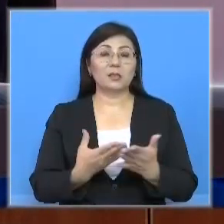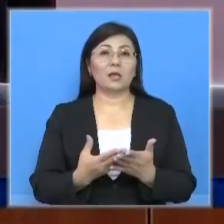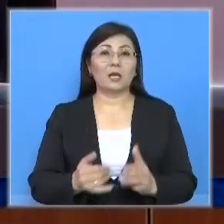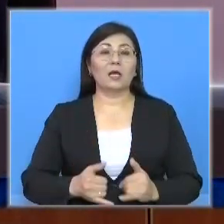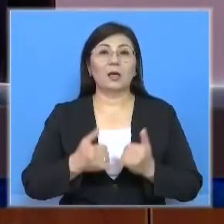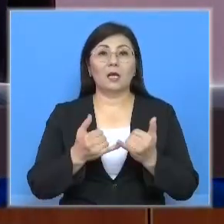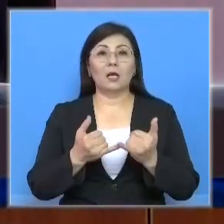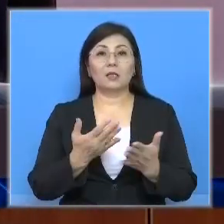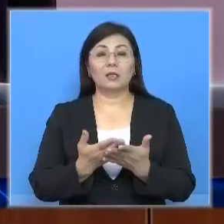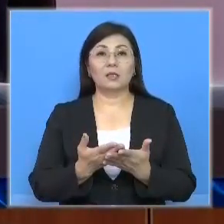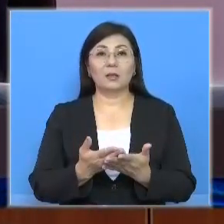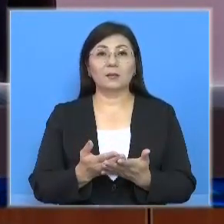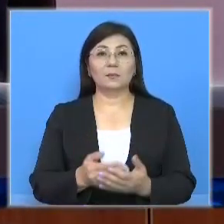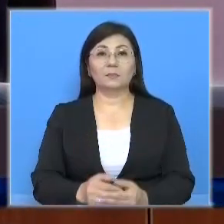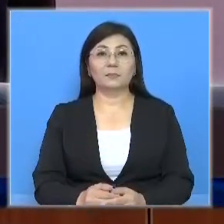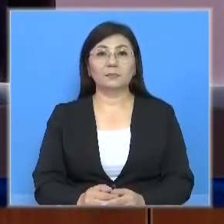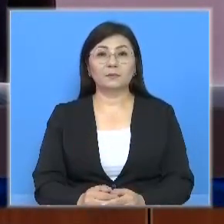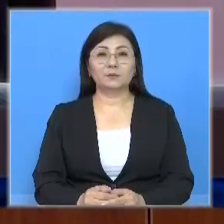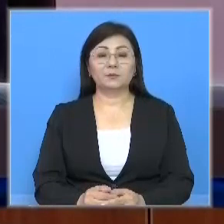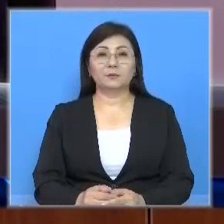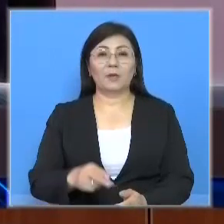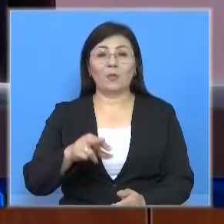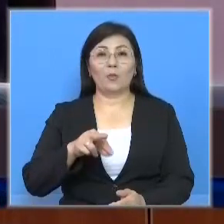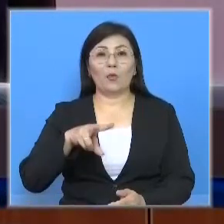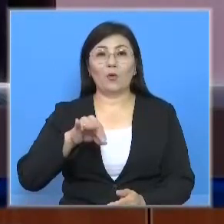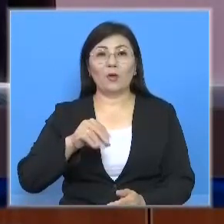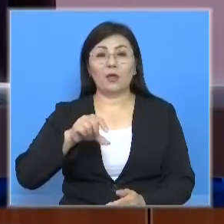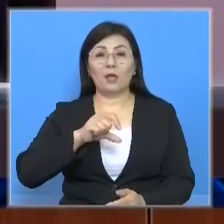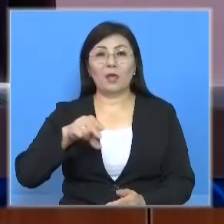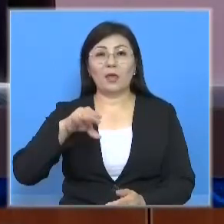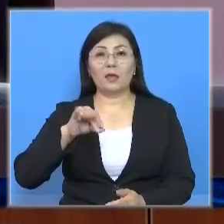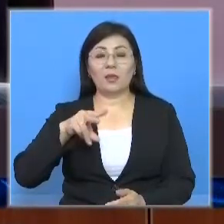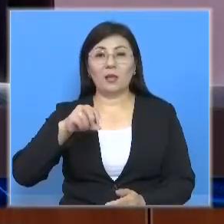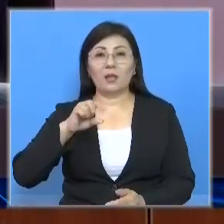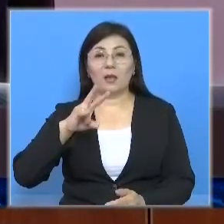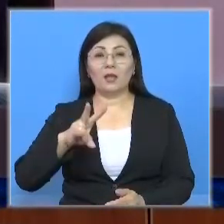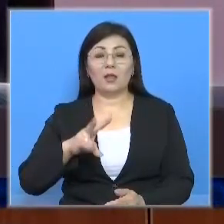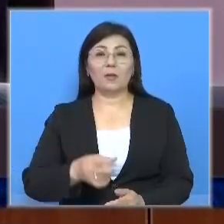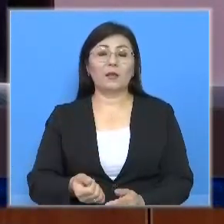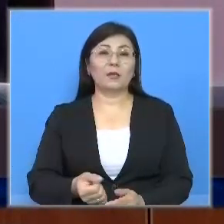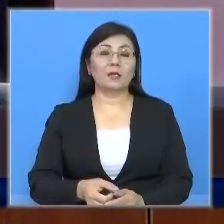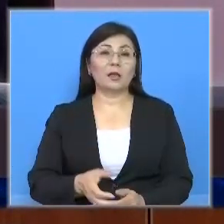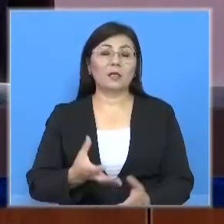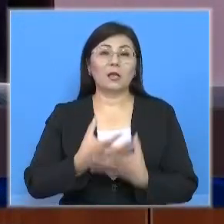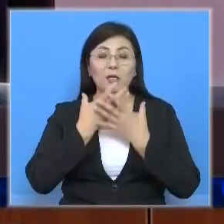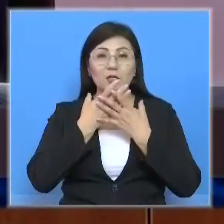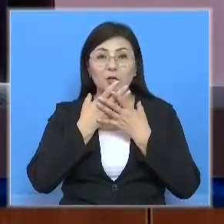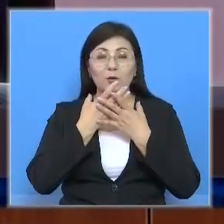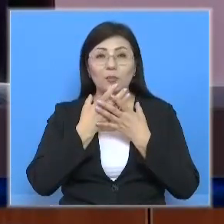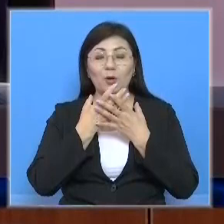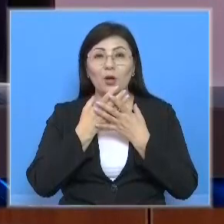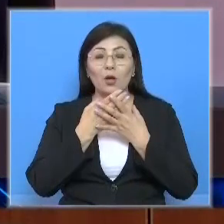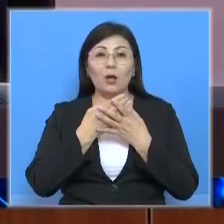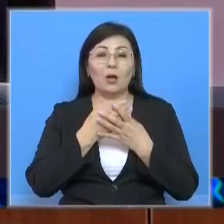жасалған гидроқорғау жабыны бар полиэтилен қабығы жылу құбырларымен алмастырылады.